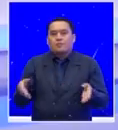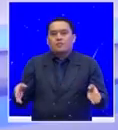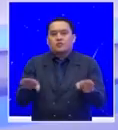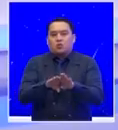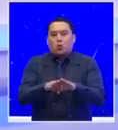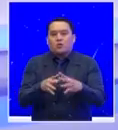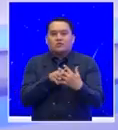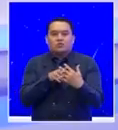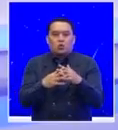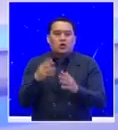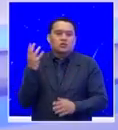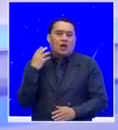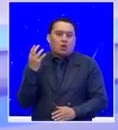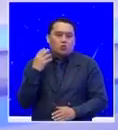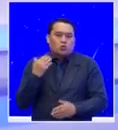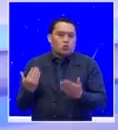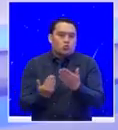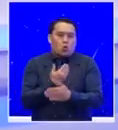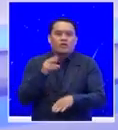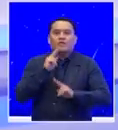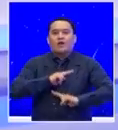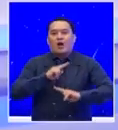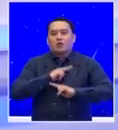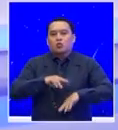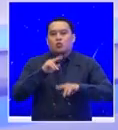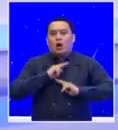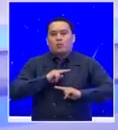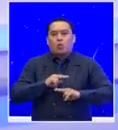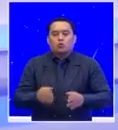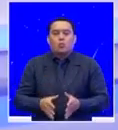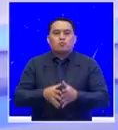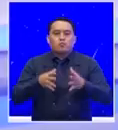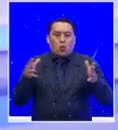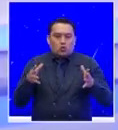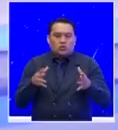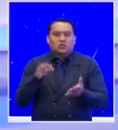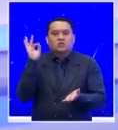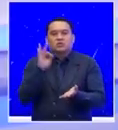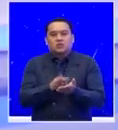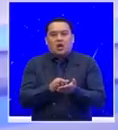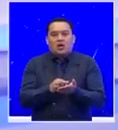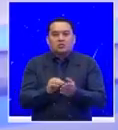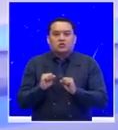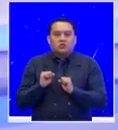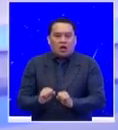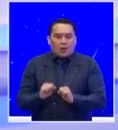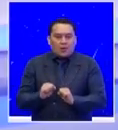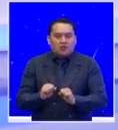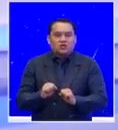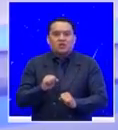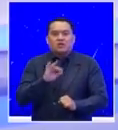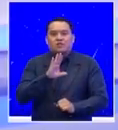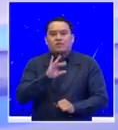поселок Саразек. С каждым новым фактом работы у властей региона становится все больше. Задача удержания вируса в рамках очага